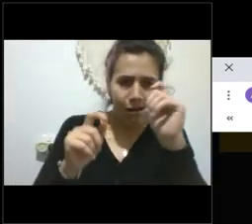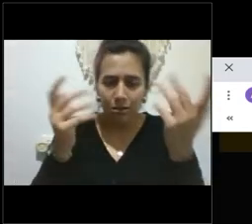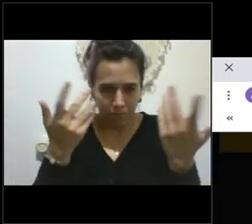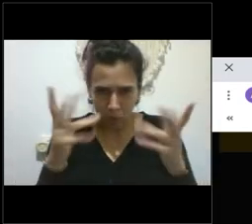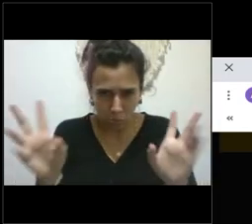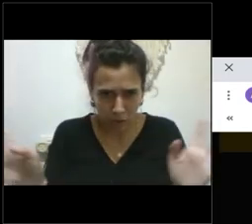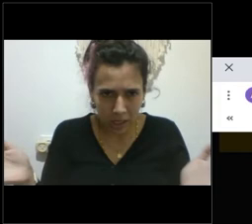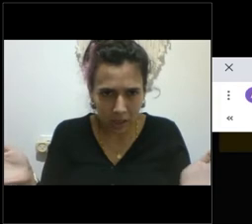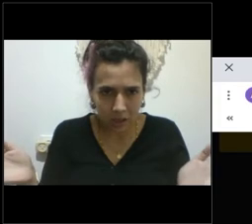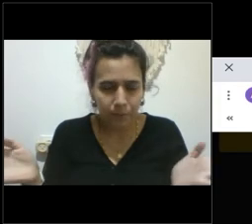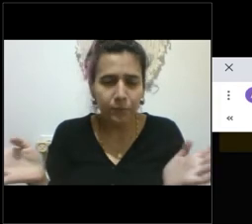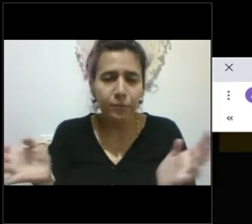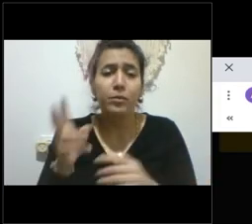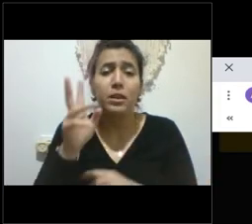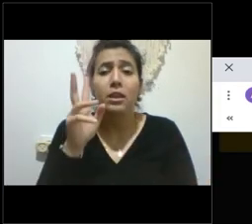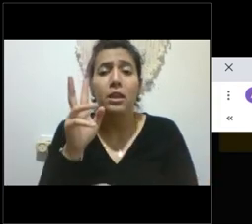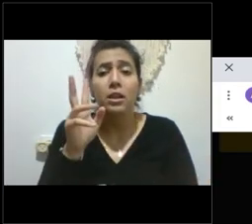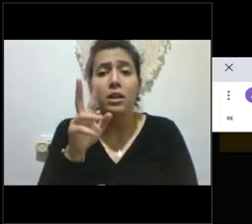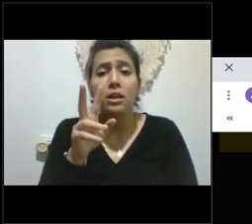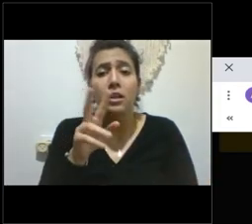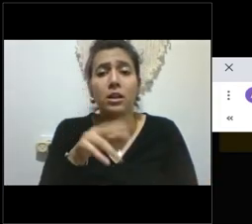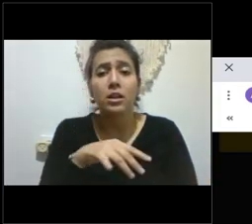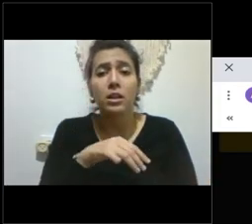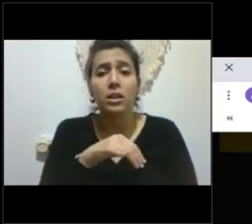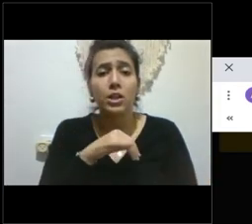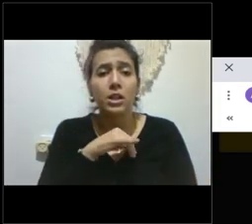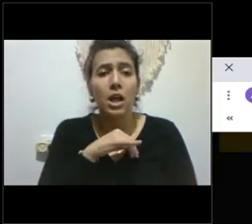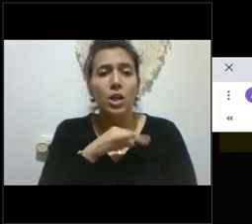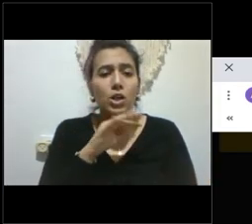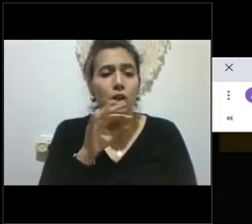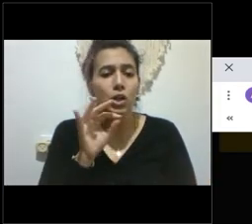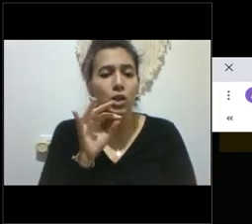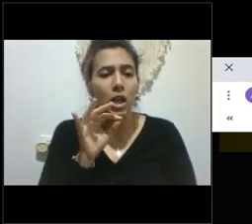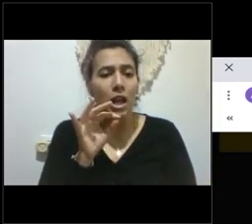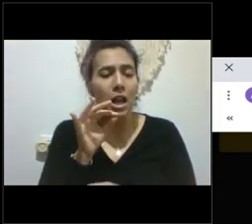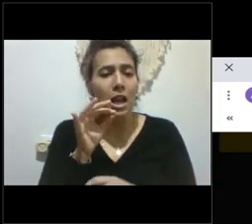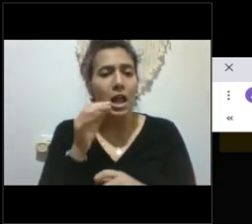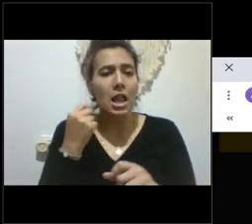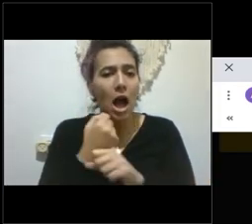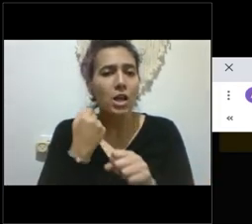יש עניין של longevity, של לעשות את העסק הזה לטווח ארוך.